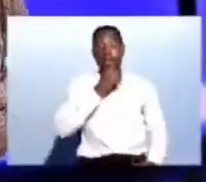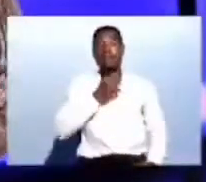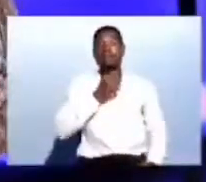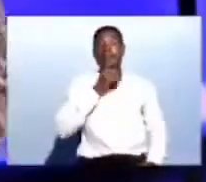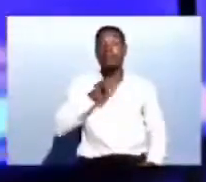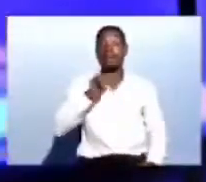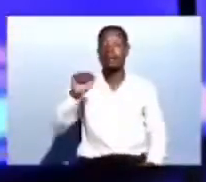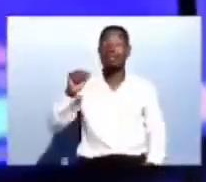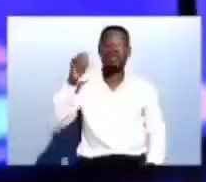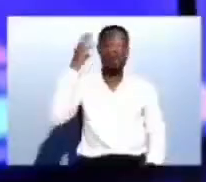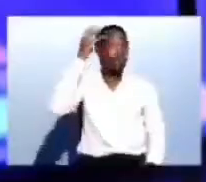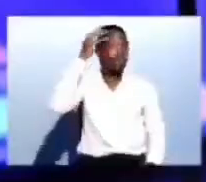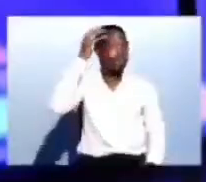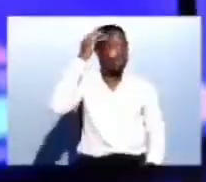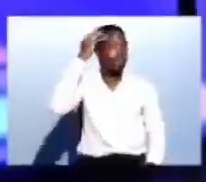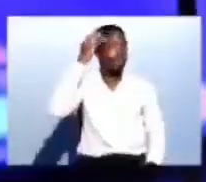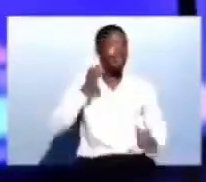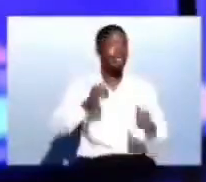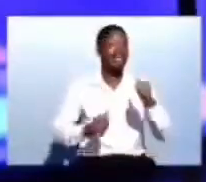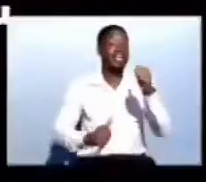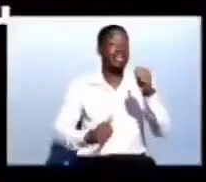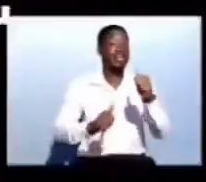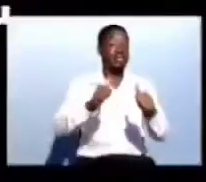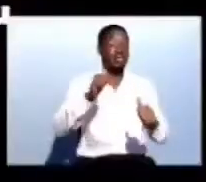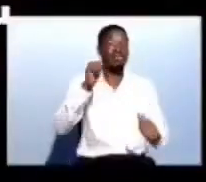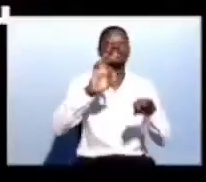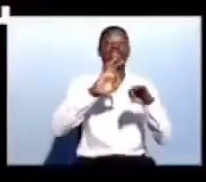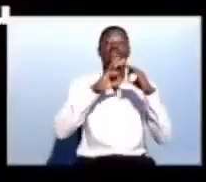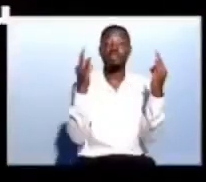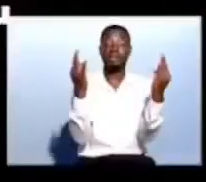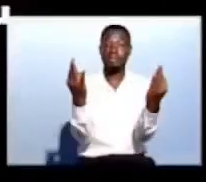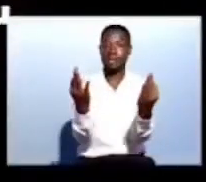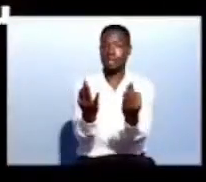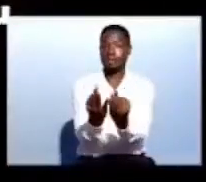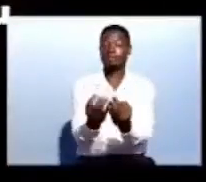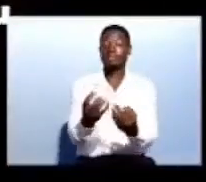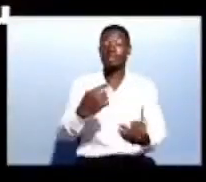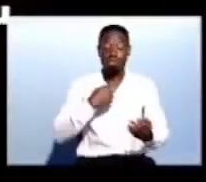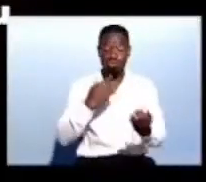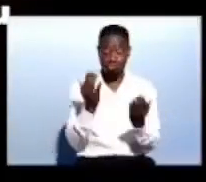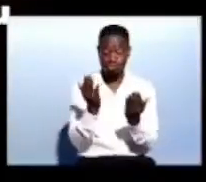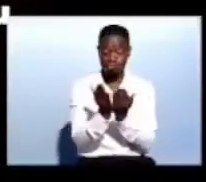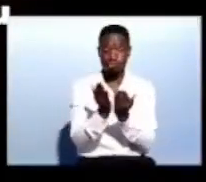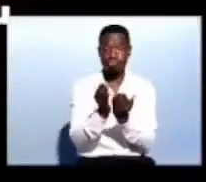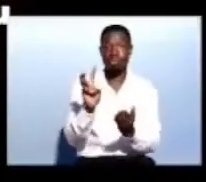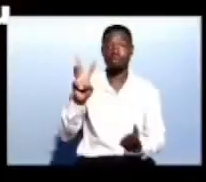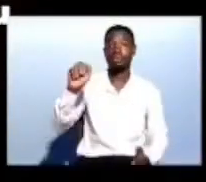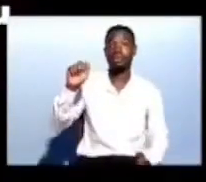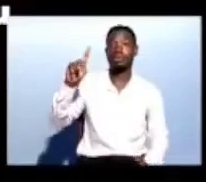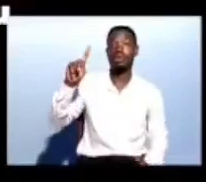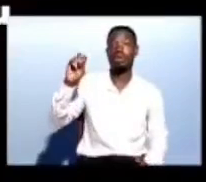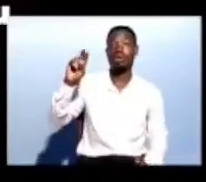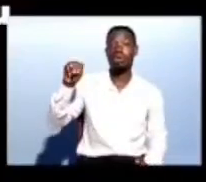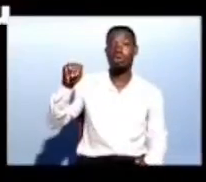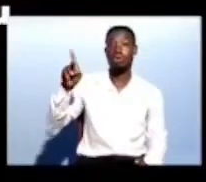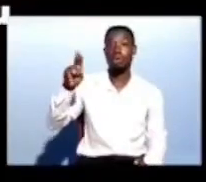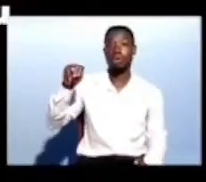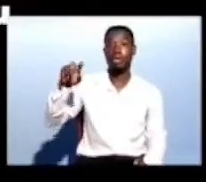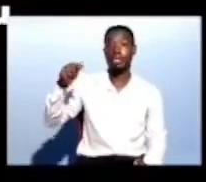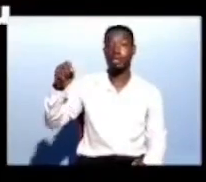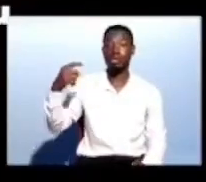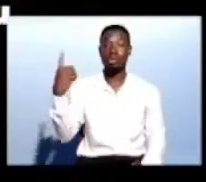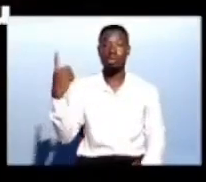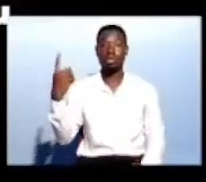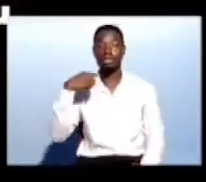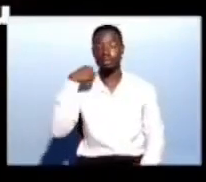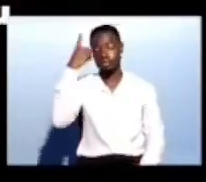huyu ndiye kichwa na kiongozi wa familia. Tunasoma katika Wakorinto wa kwanza 11 na fungu